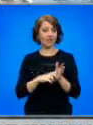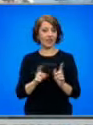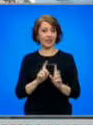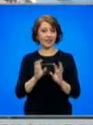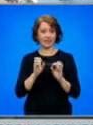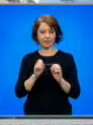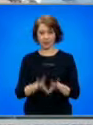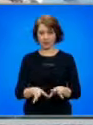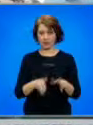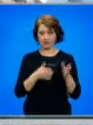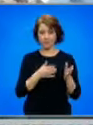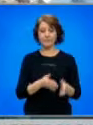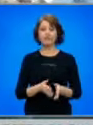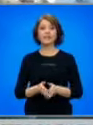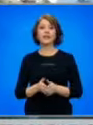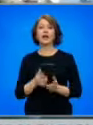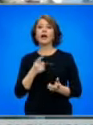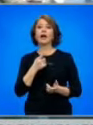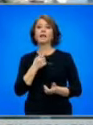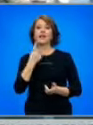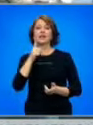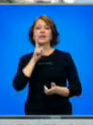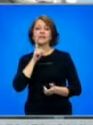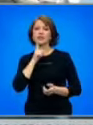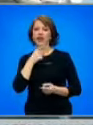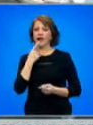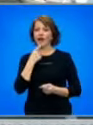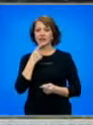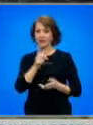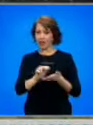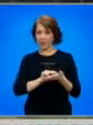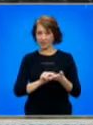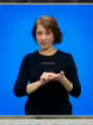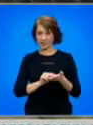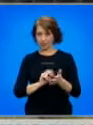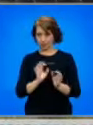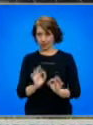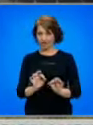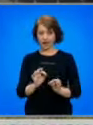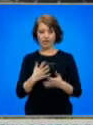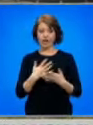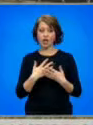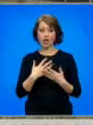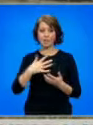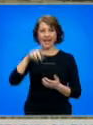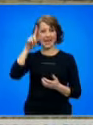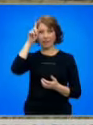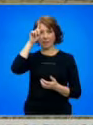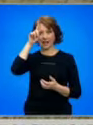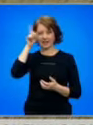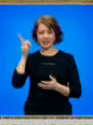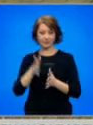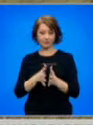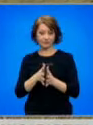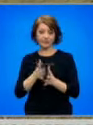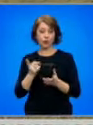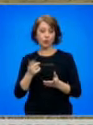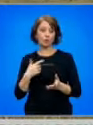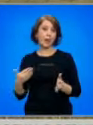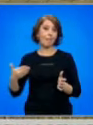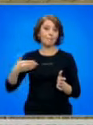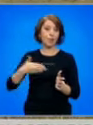2 години живее в съседство до германците. Казва, че написаното до някъде е вярно. Има много германци против ваксините, но те са в Германия,